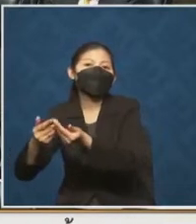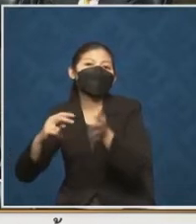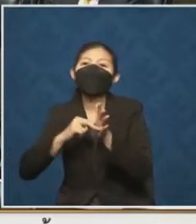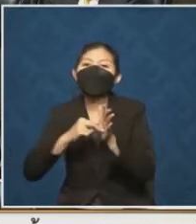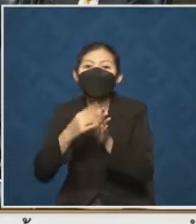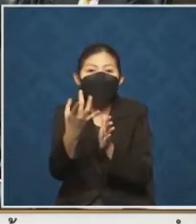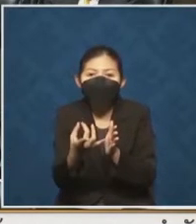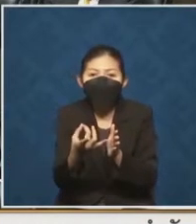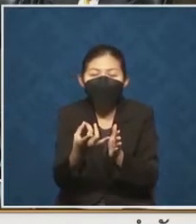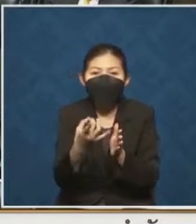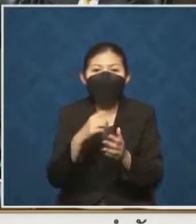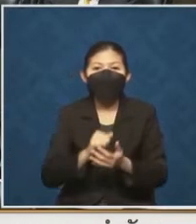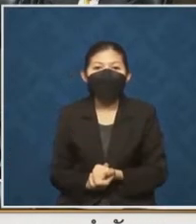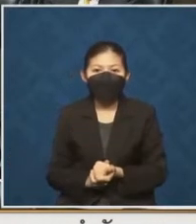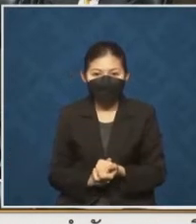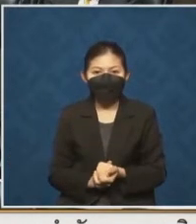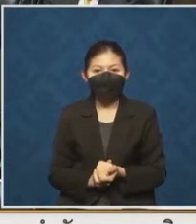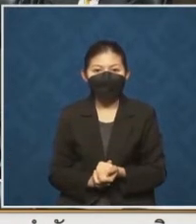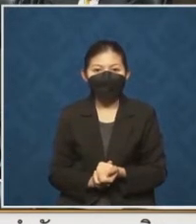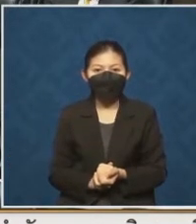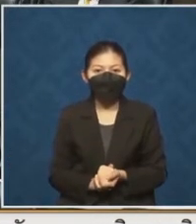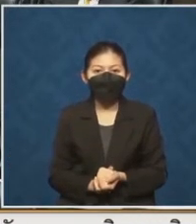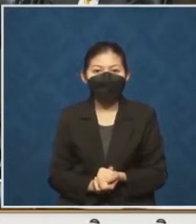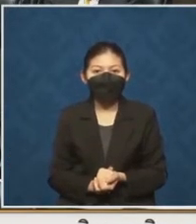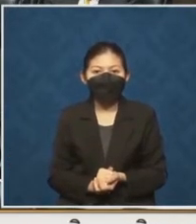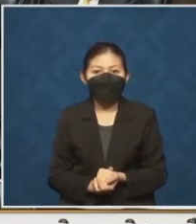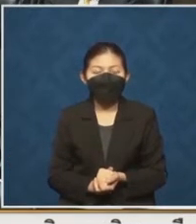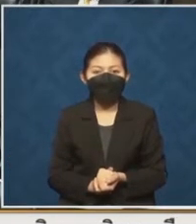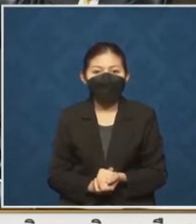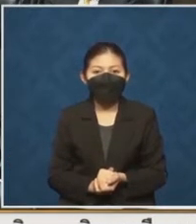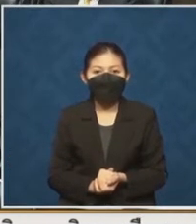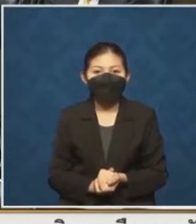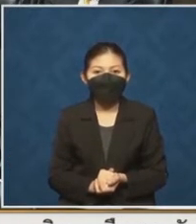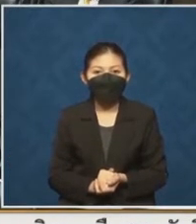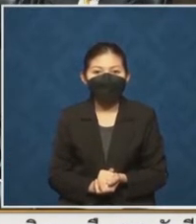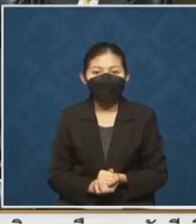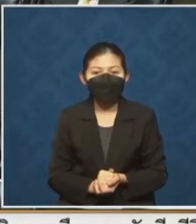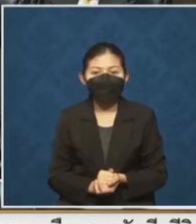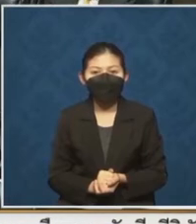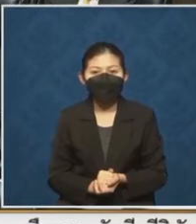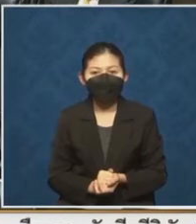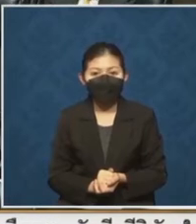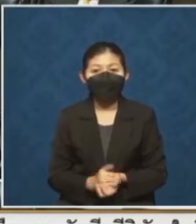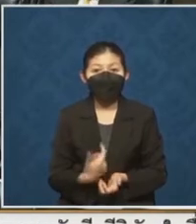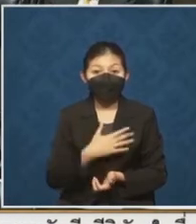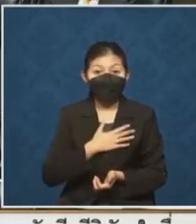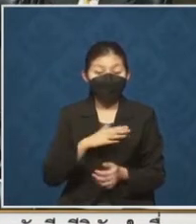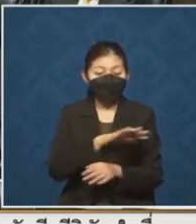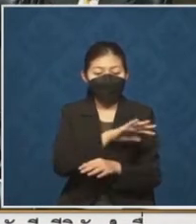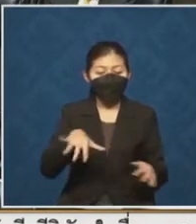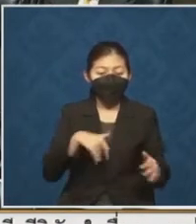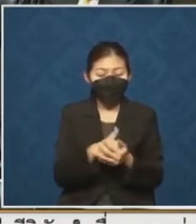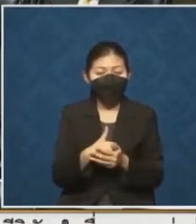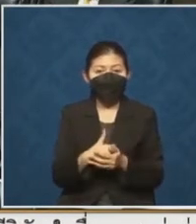จริงปัญหาก็จะมาบอกว่าแพงจนพังทั้งแผ่นดินคืออะไร